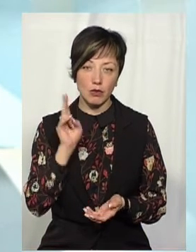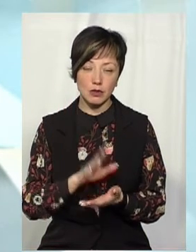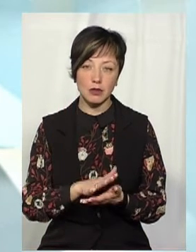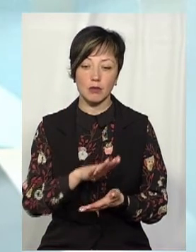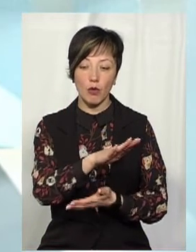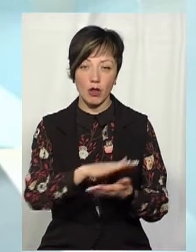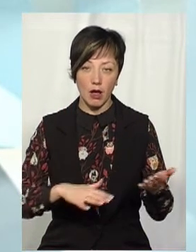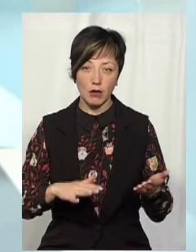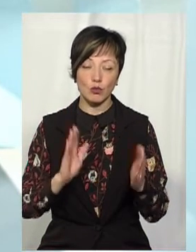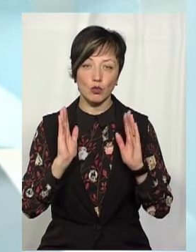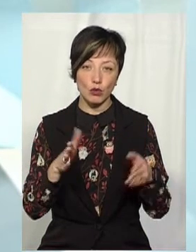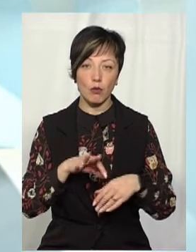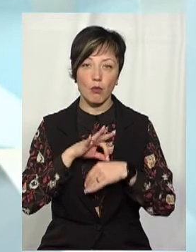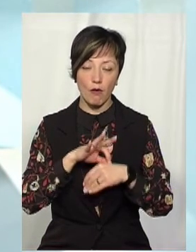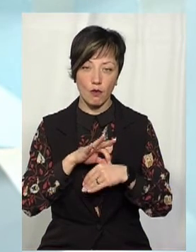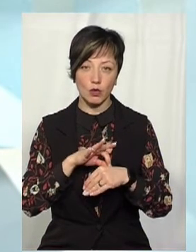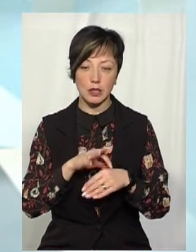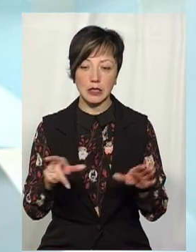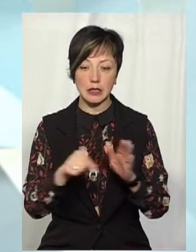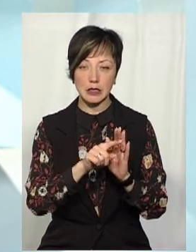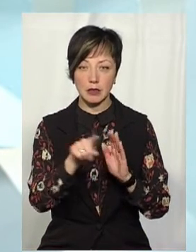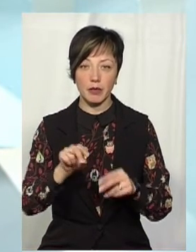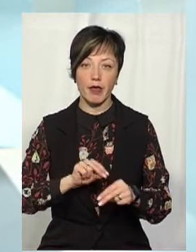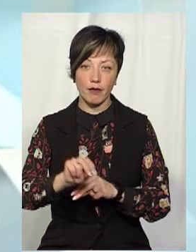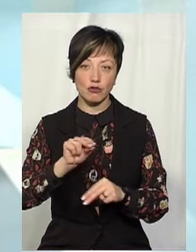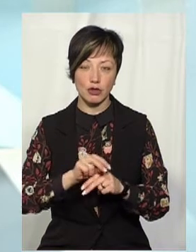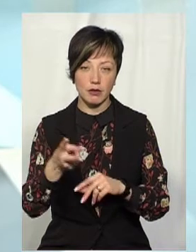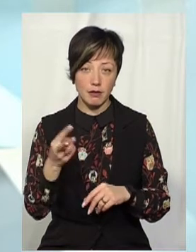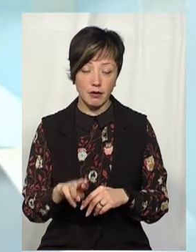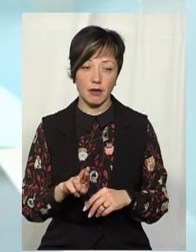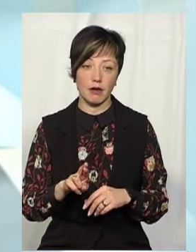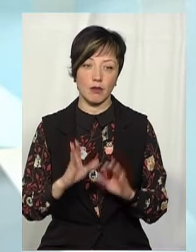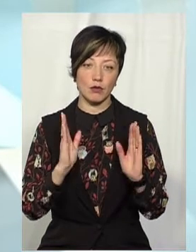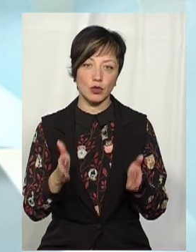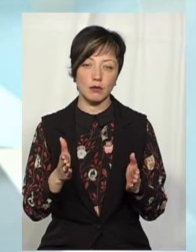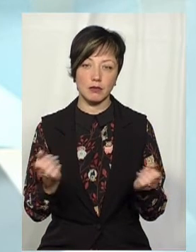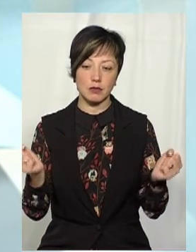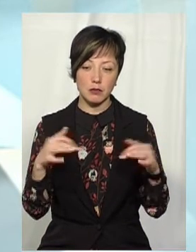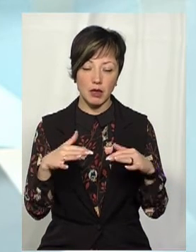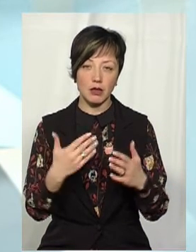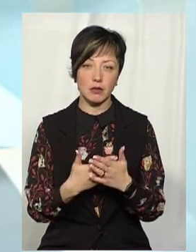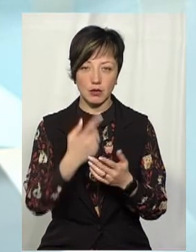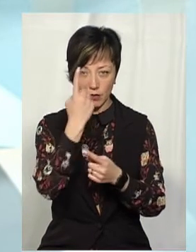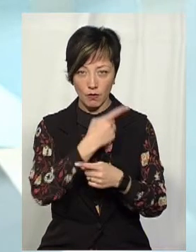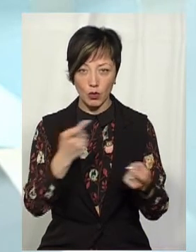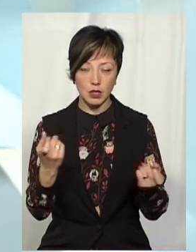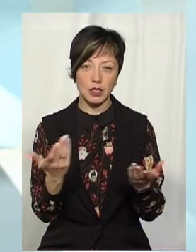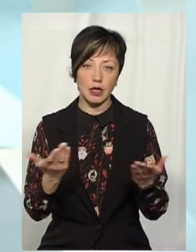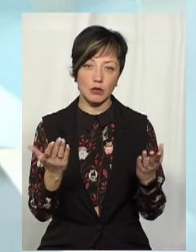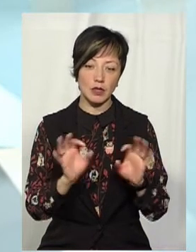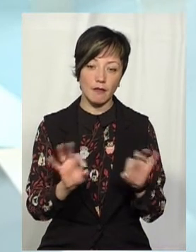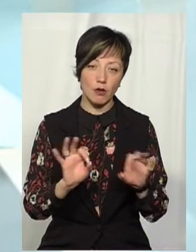в подальшому будемо проводити з ними навчання, будемо збирати, там, доводити,